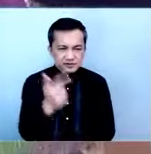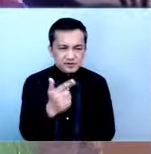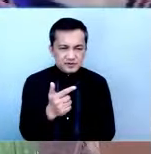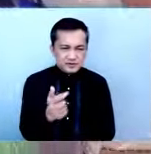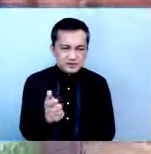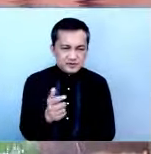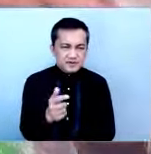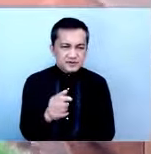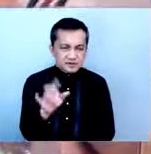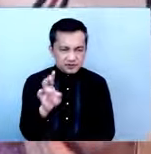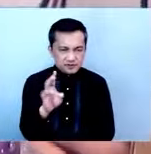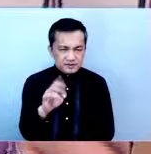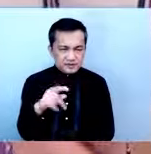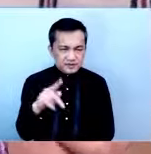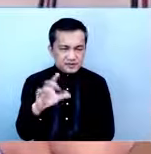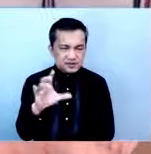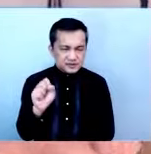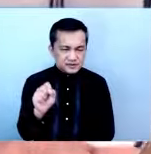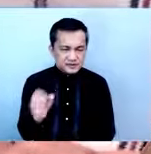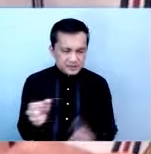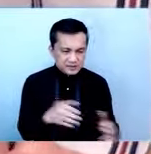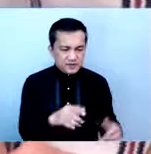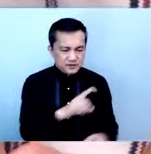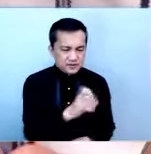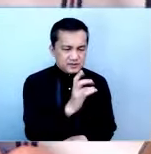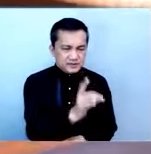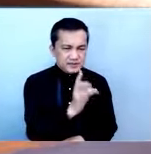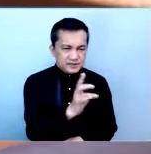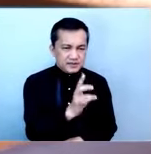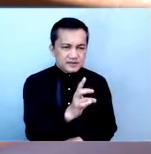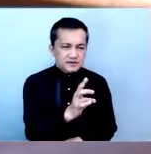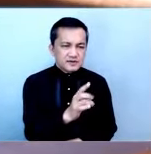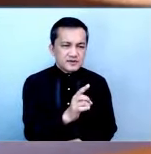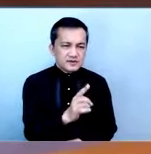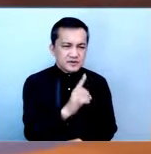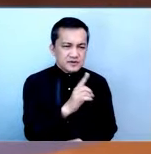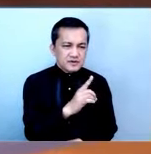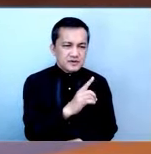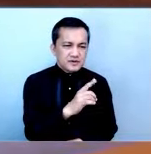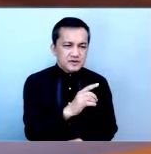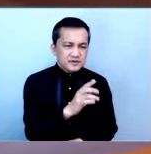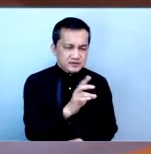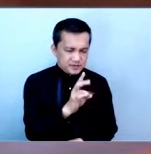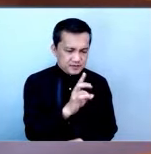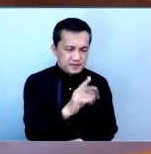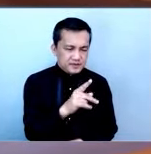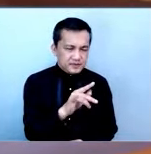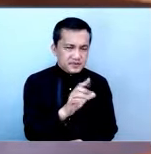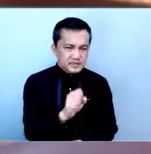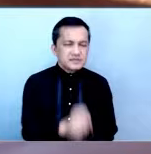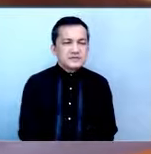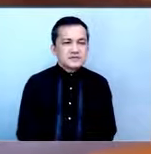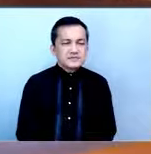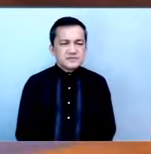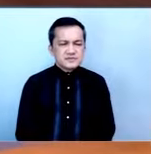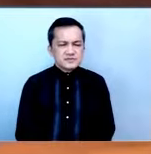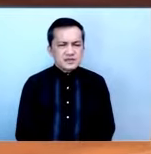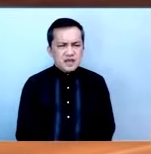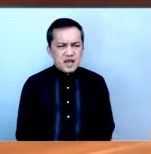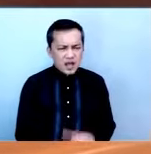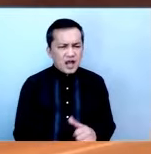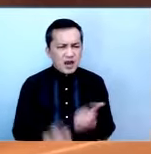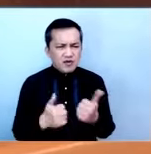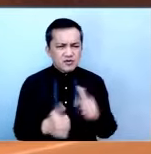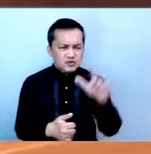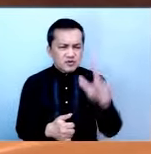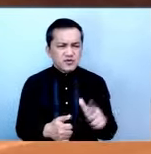17 pieces. Wow. This one is 170 po for all. 17 pieces as well po. Kaya nyo napapanatiling ganun kababa ang